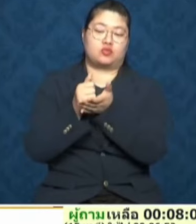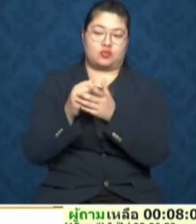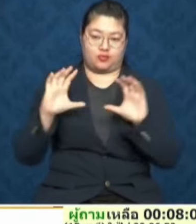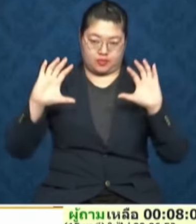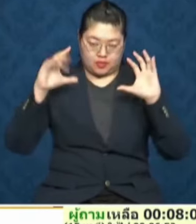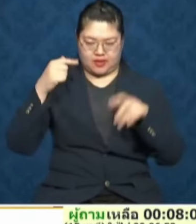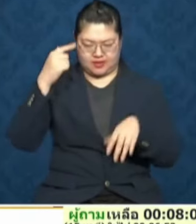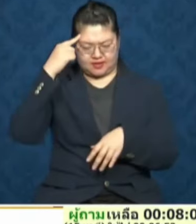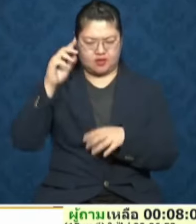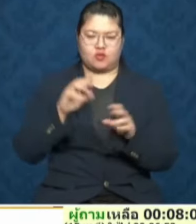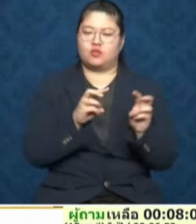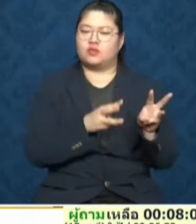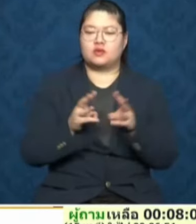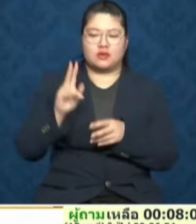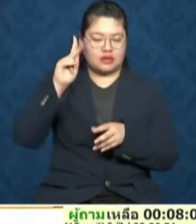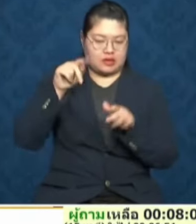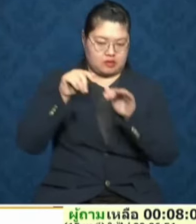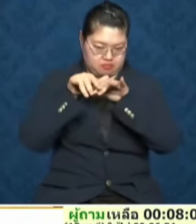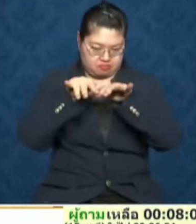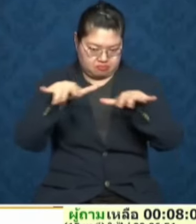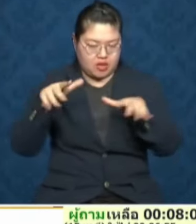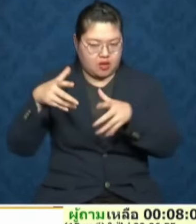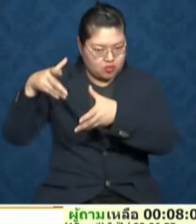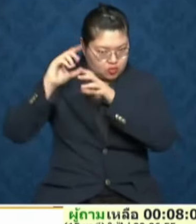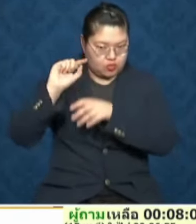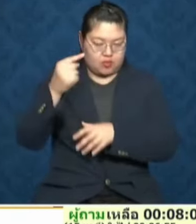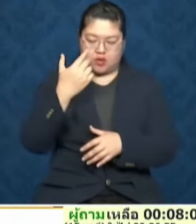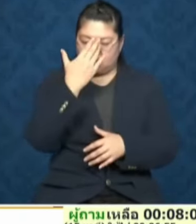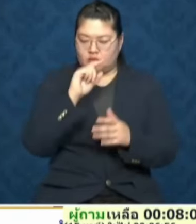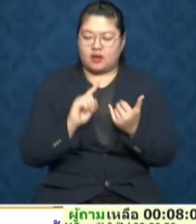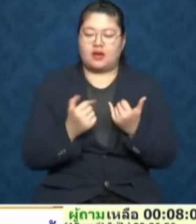นการสื่อสารด้วยนะครับมีหลๆเรื่องนะครับ